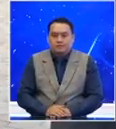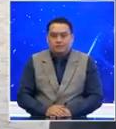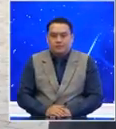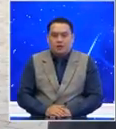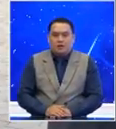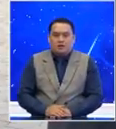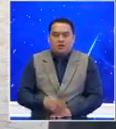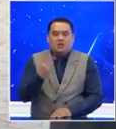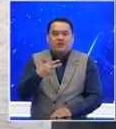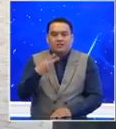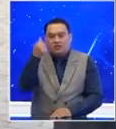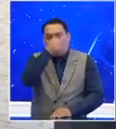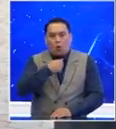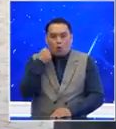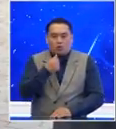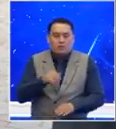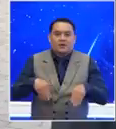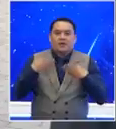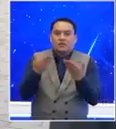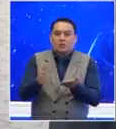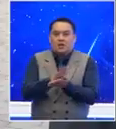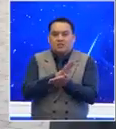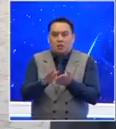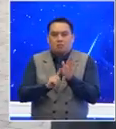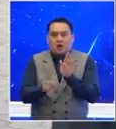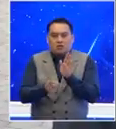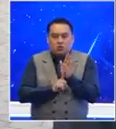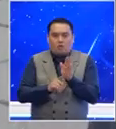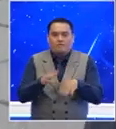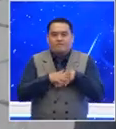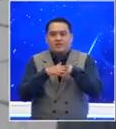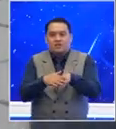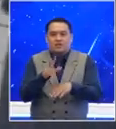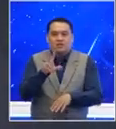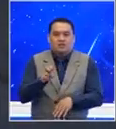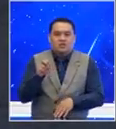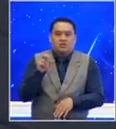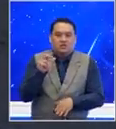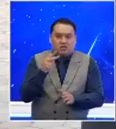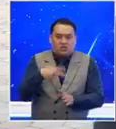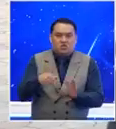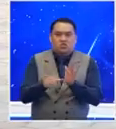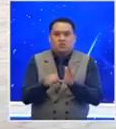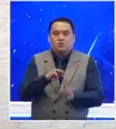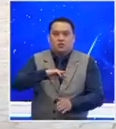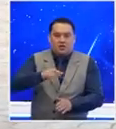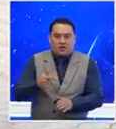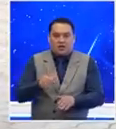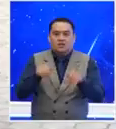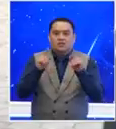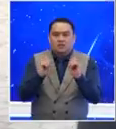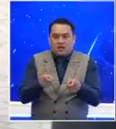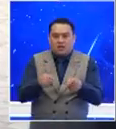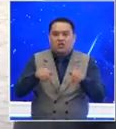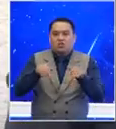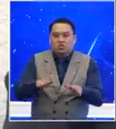В 2020 году на предоставление бесплатных проездных билетов выделено 336 миллионов тенге. Согласно решению